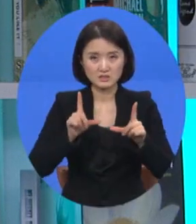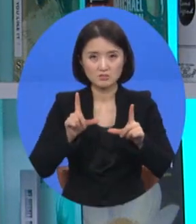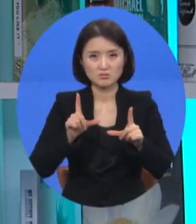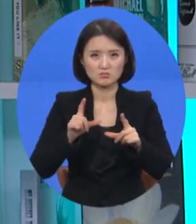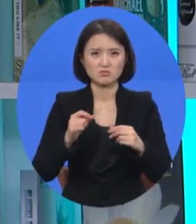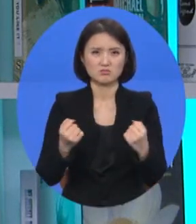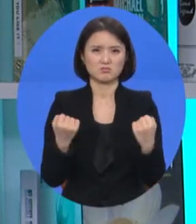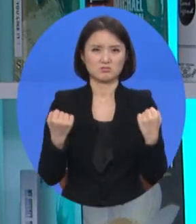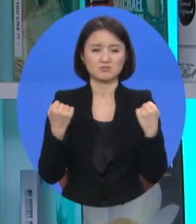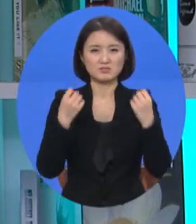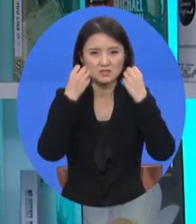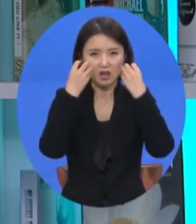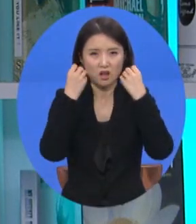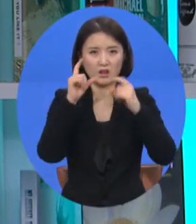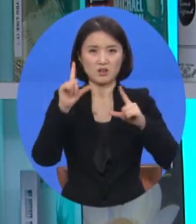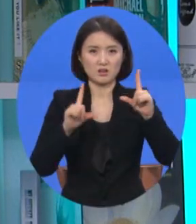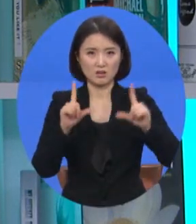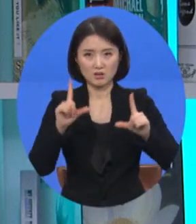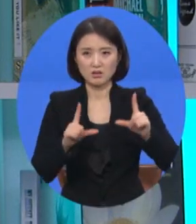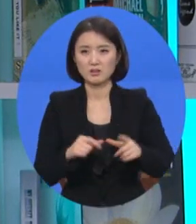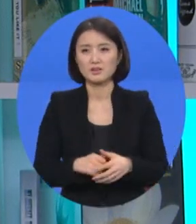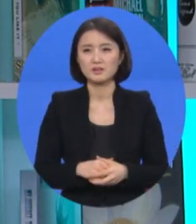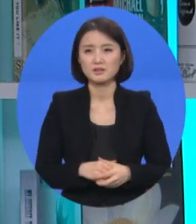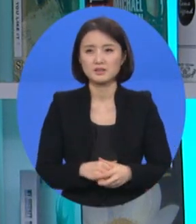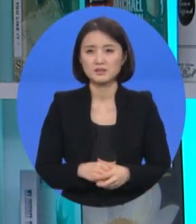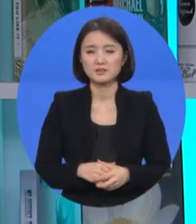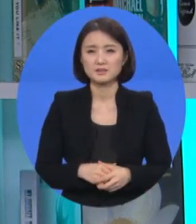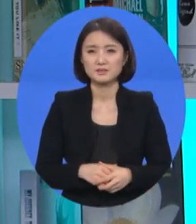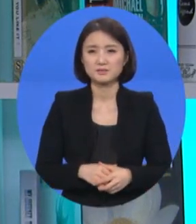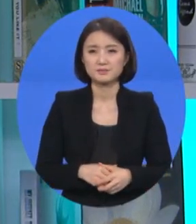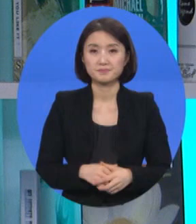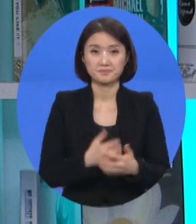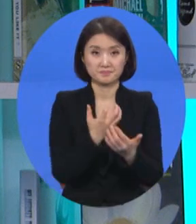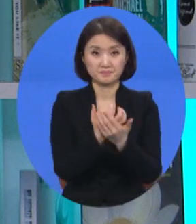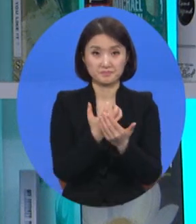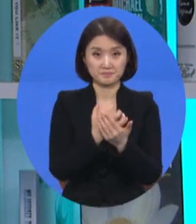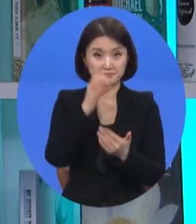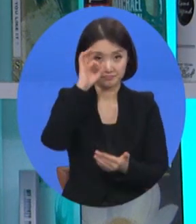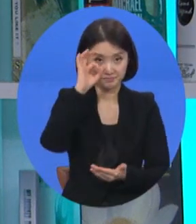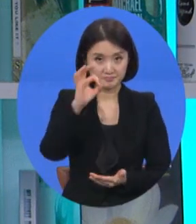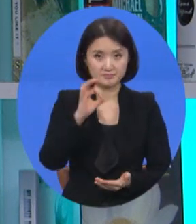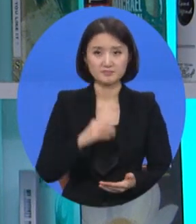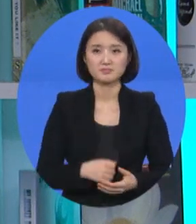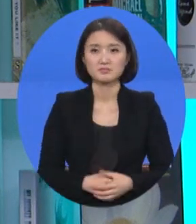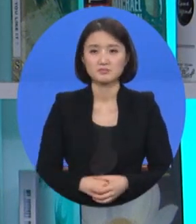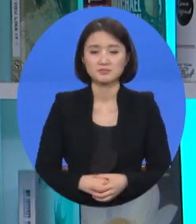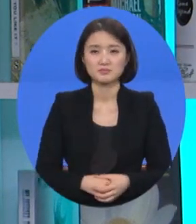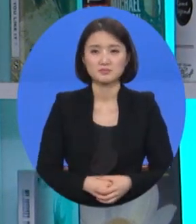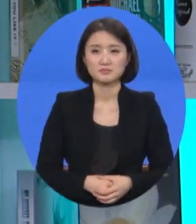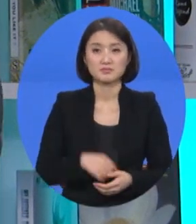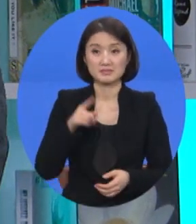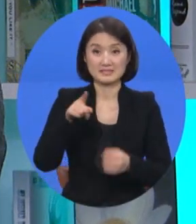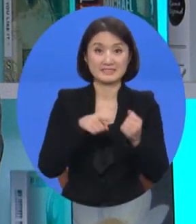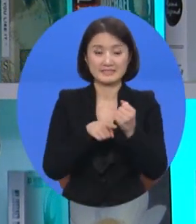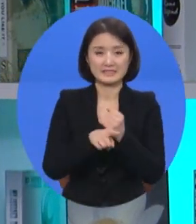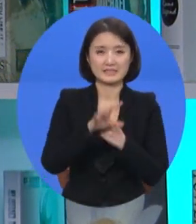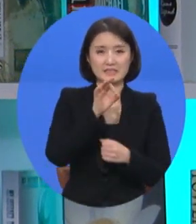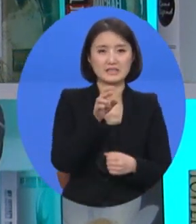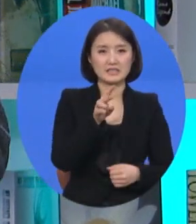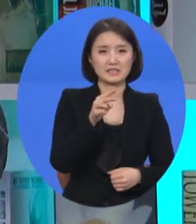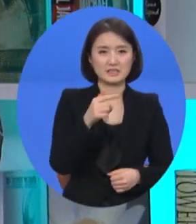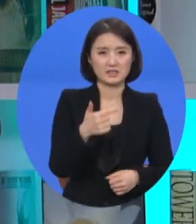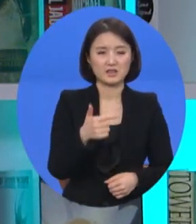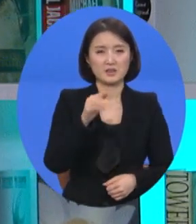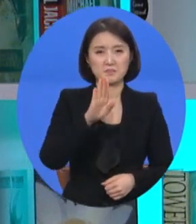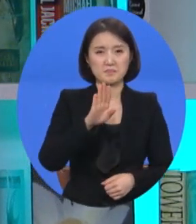년 짤을 쓰고 봤자 가 요렇게 쓰면 요게 연 밥 이라는 뜻이 되는데요 연 과